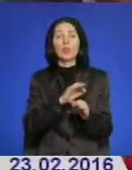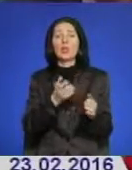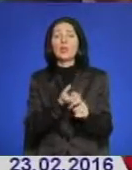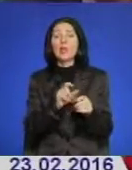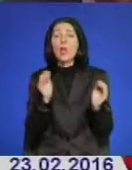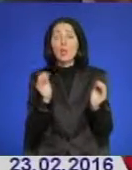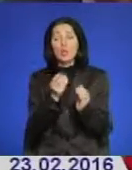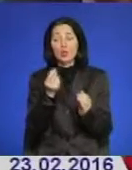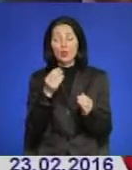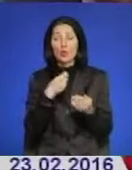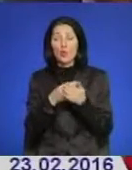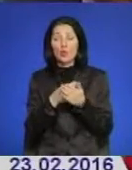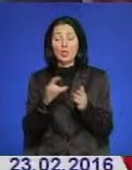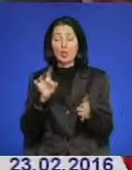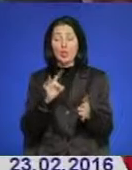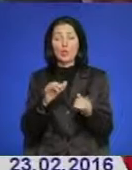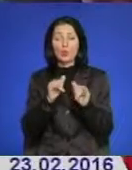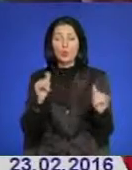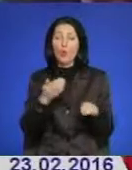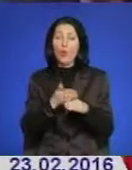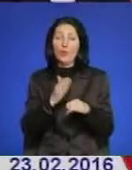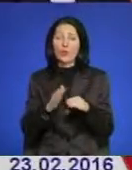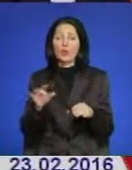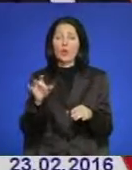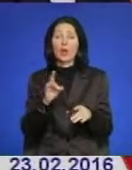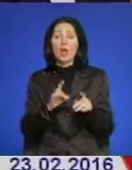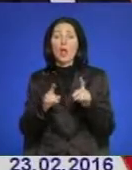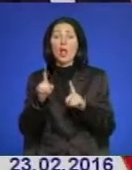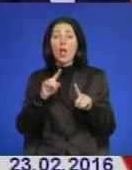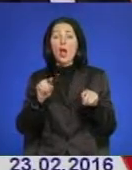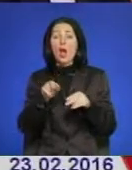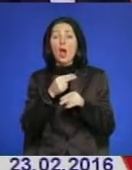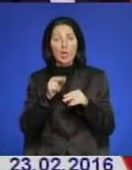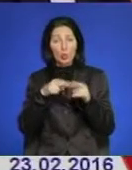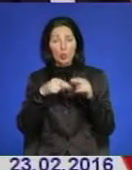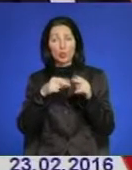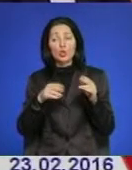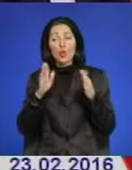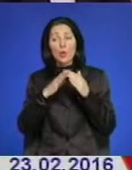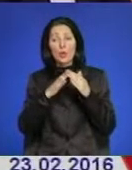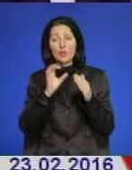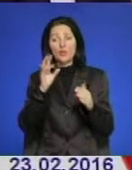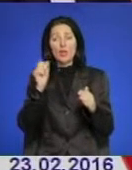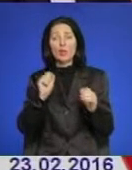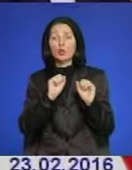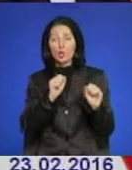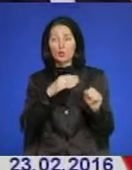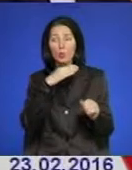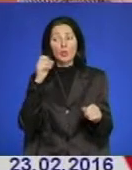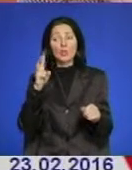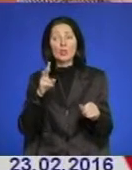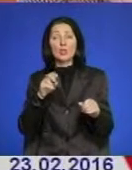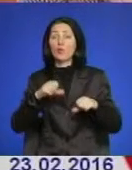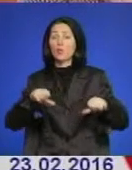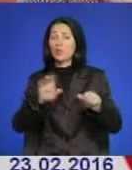з фонду регіонального розвитку виділять на реконструкцію об'єктів соціального захисту. Багато членів комісії не погоджувались з